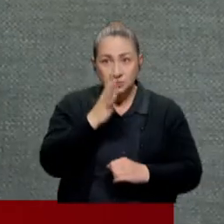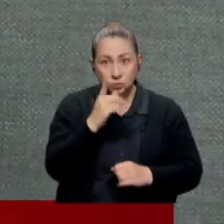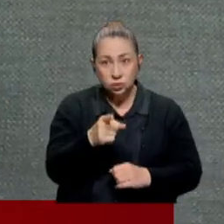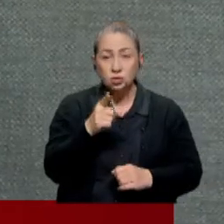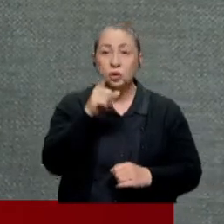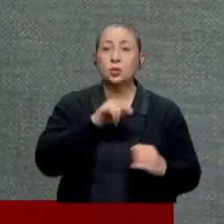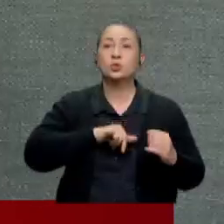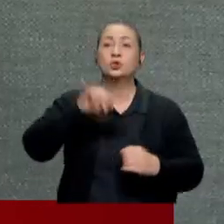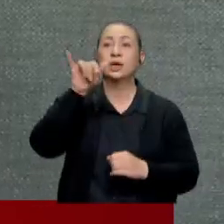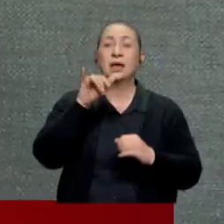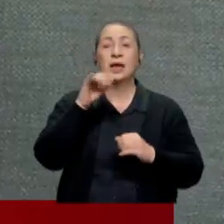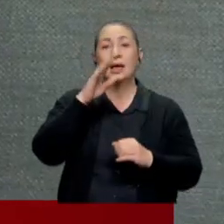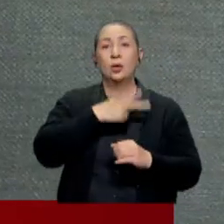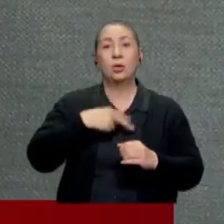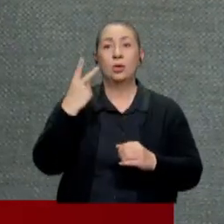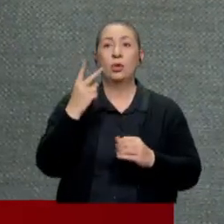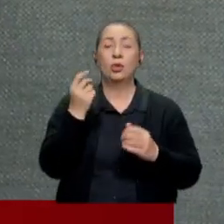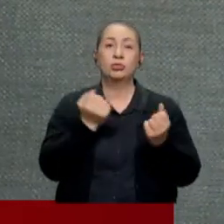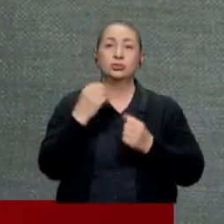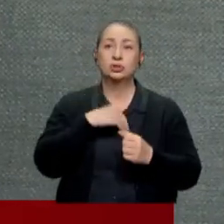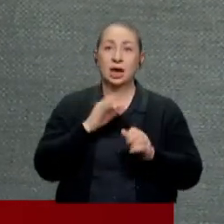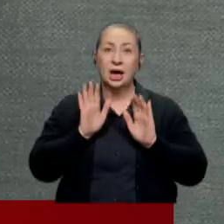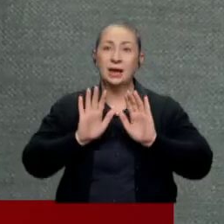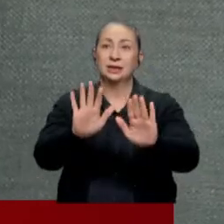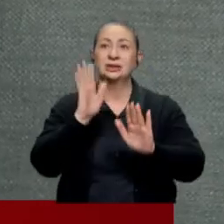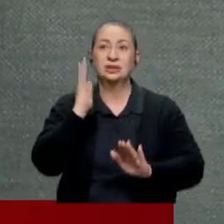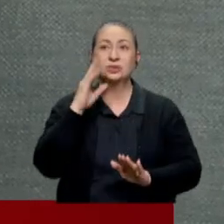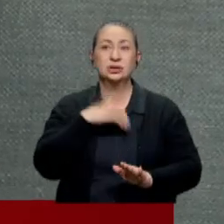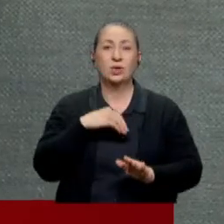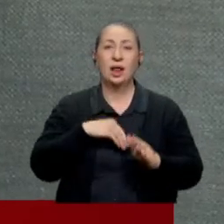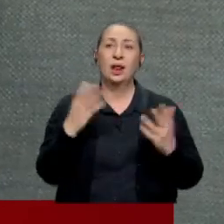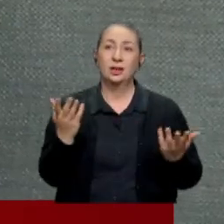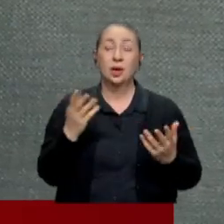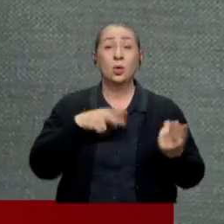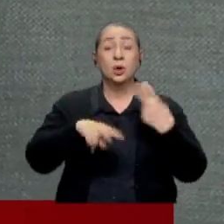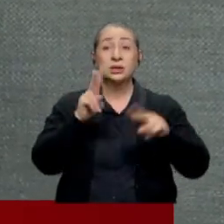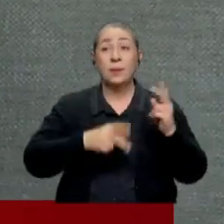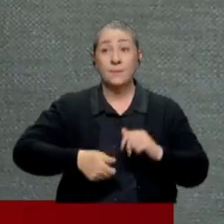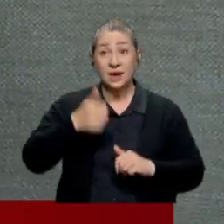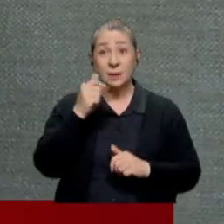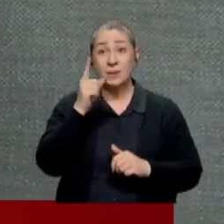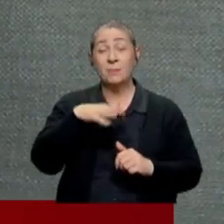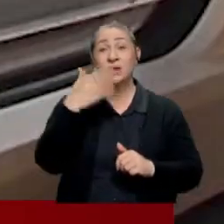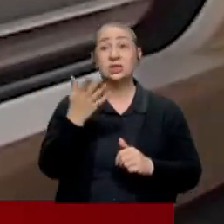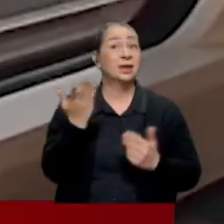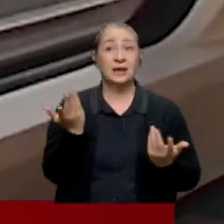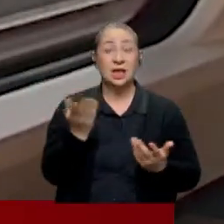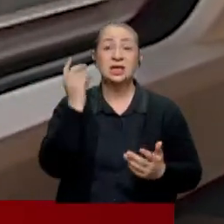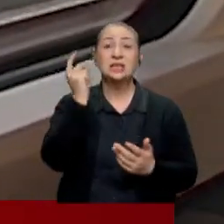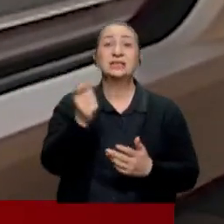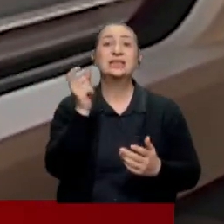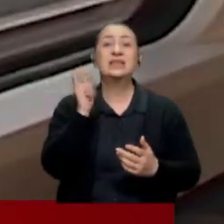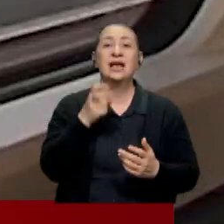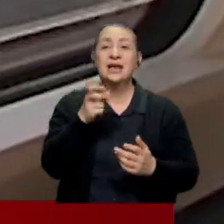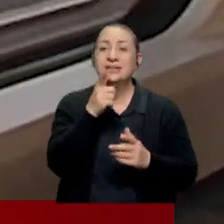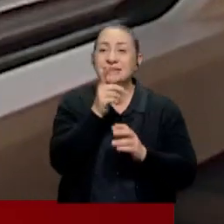Onlar da uçakları yetit otobüsü gibi zannediyorlar herhalde. Arkadan itince gidiyor zannediyorlar herhalde. Ulaştırma Bakanlığı'nın bir başka aracı. Hızlı trene